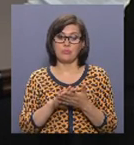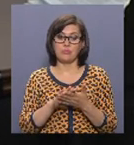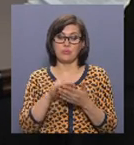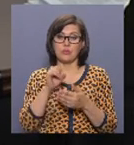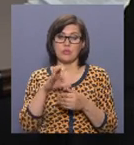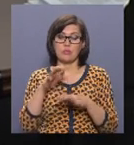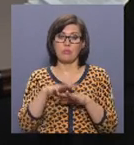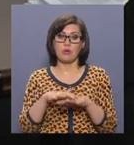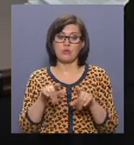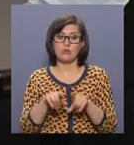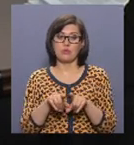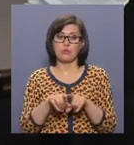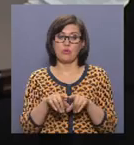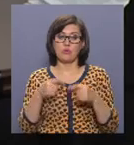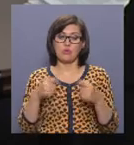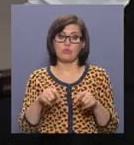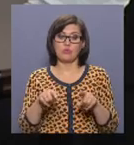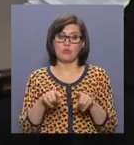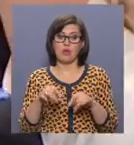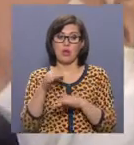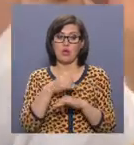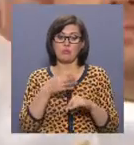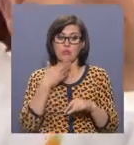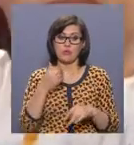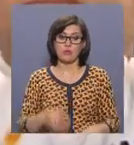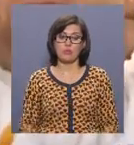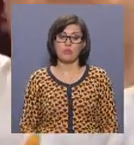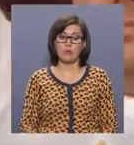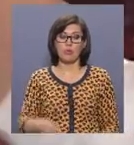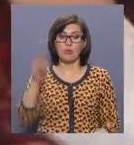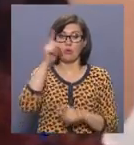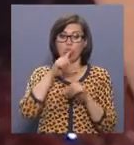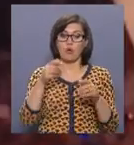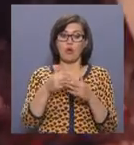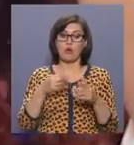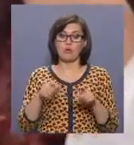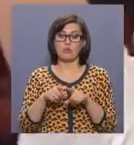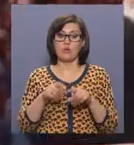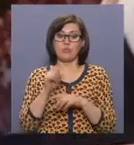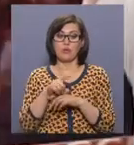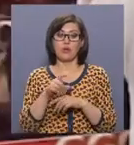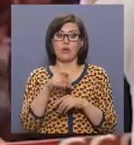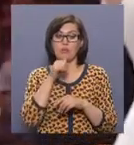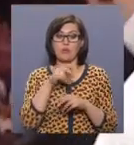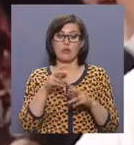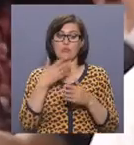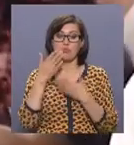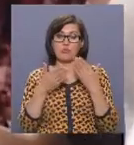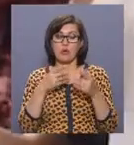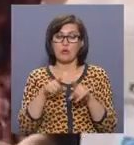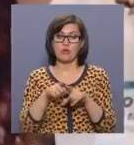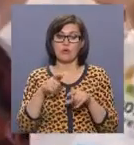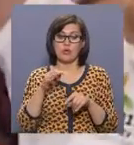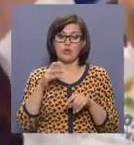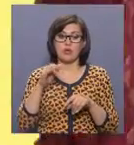тесттік базасын сату деген бұл жерде әңгіме жоқ. Бір қызығы, оқушыларға алдын ала тапсырған сынамалық сұрақтарда